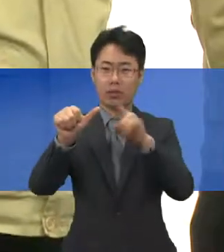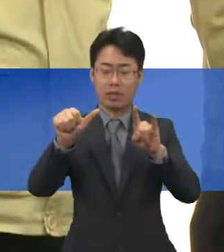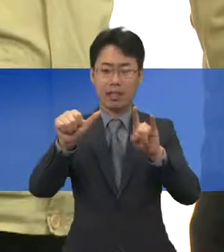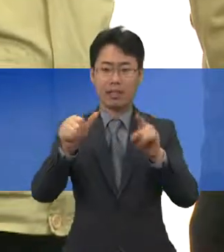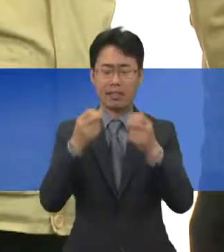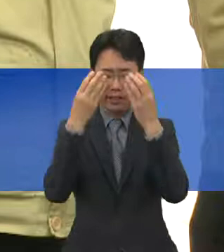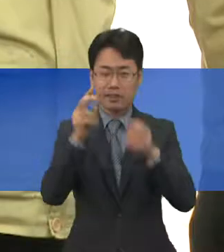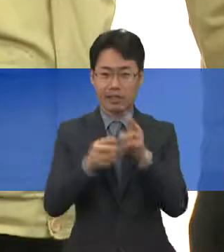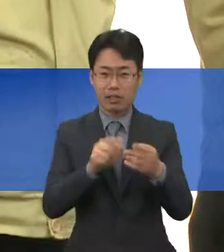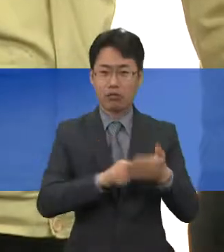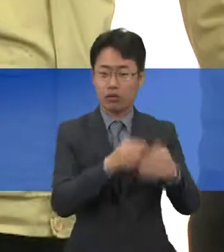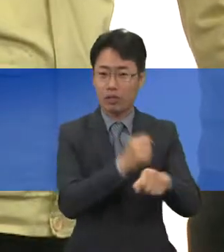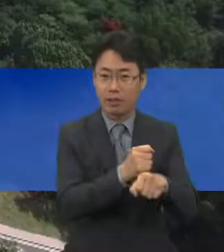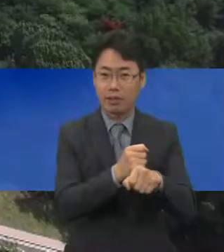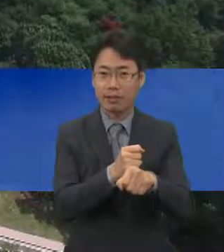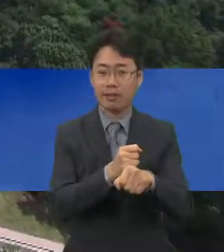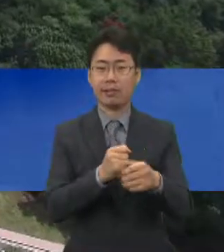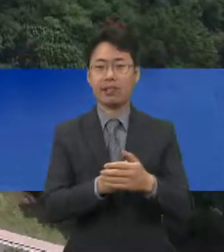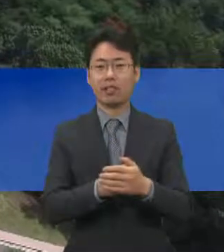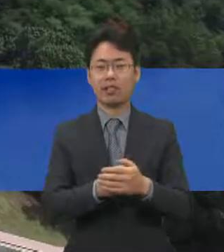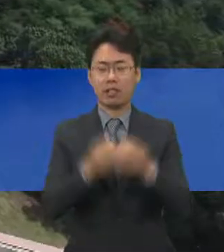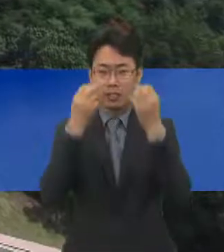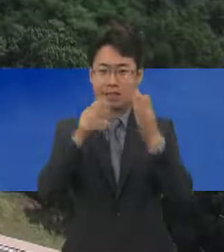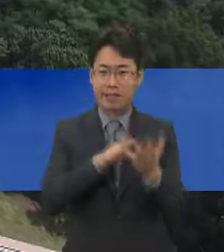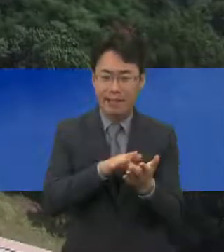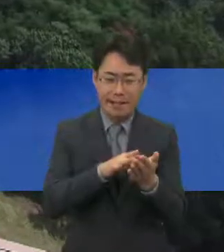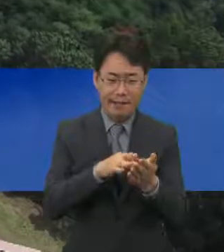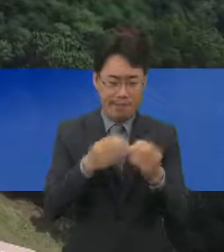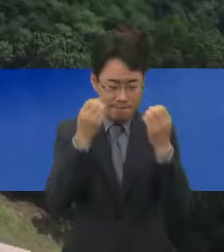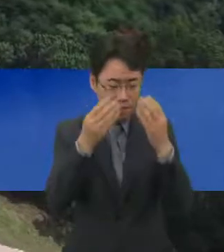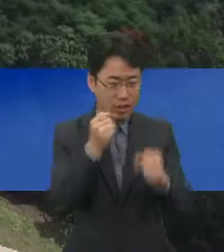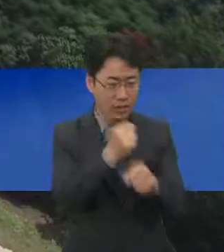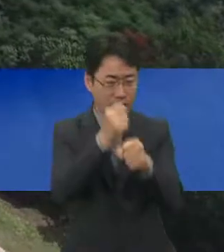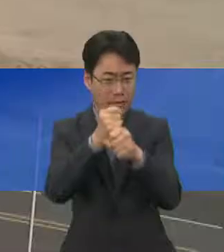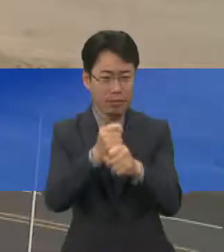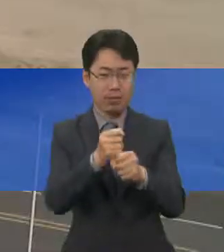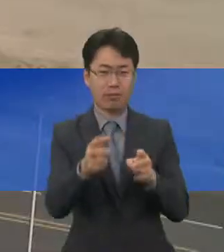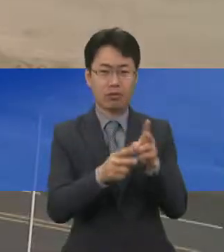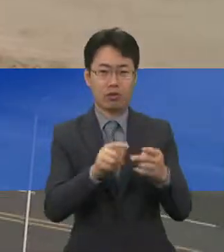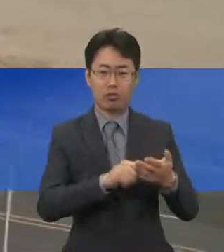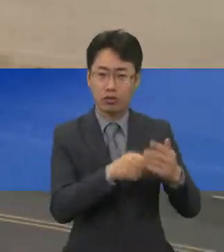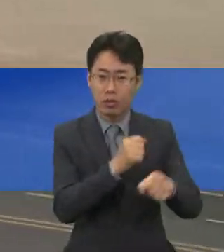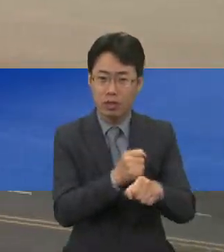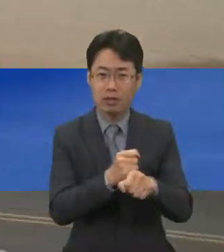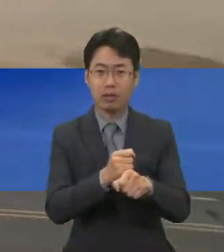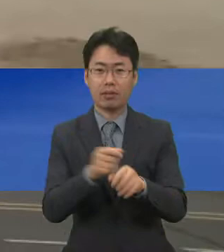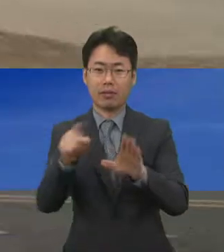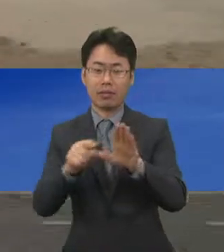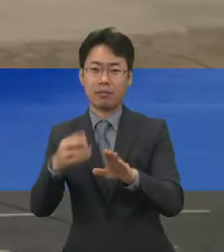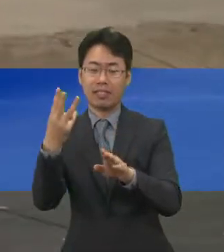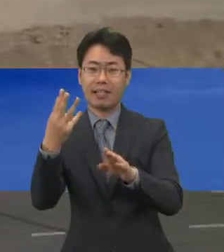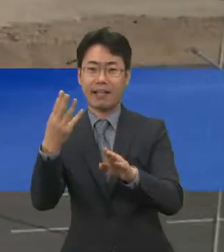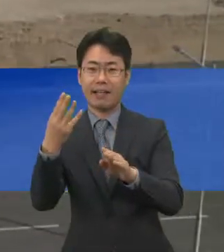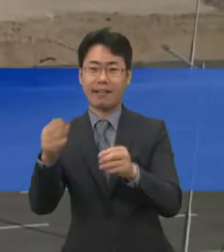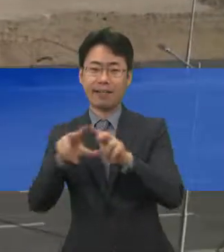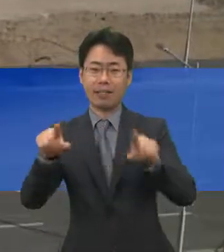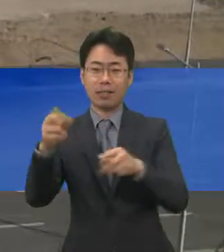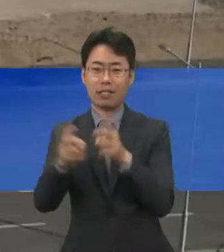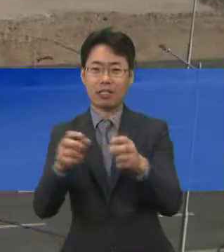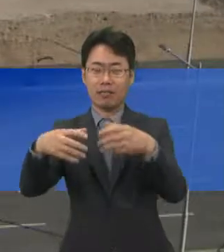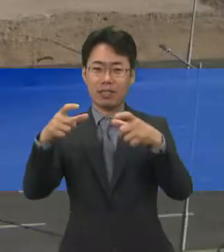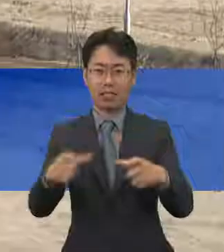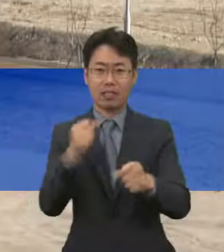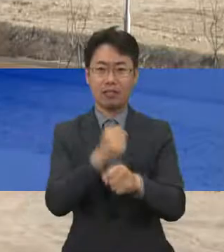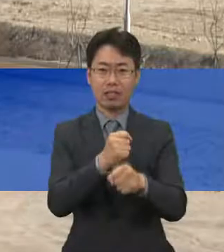신산업 육성을 중심으로 포항 융합기술산업지구 내 신약개발 클러스터 사업을 적극 추진하고 영일만 사 일반